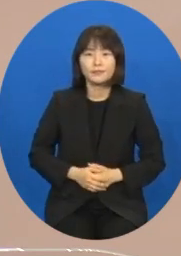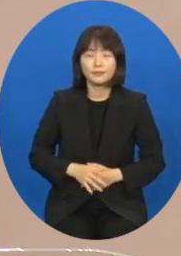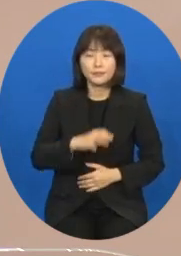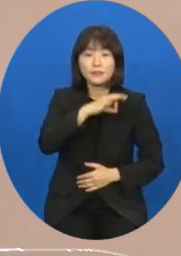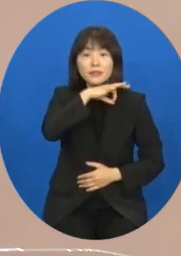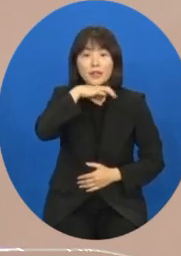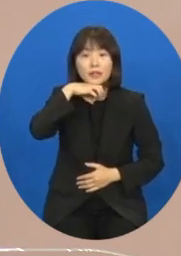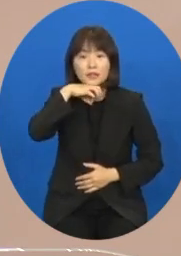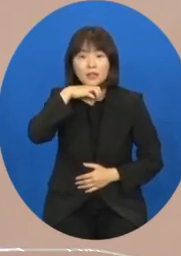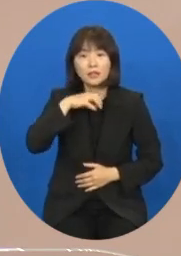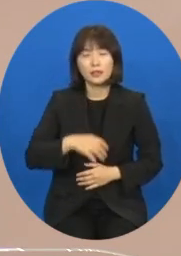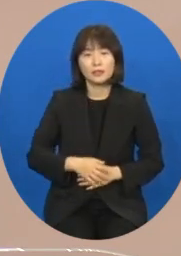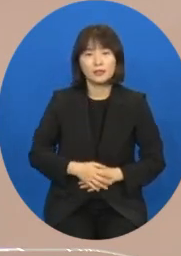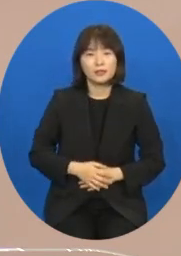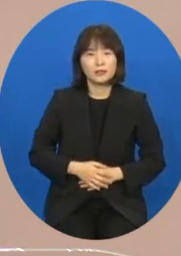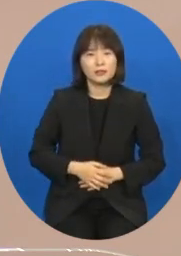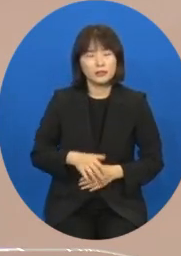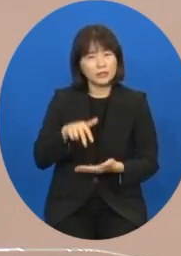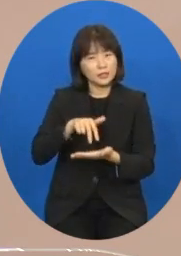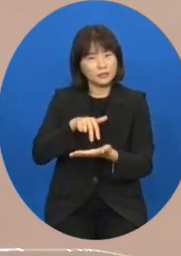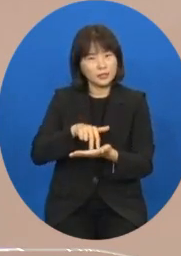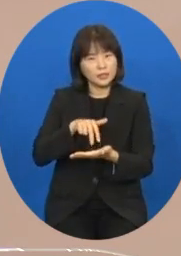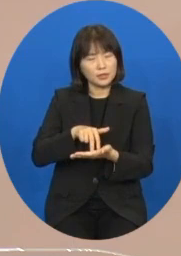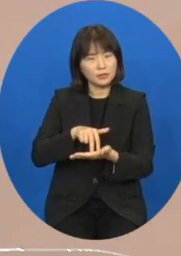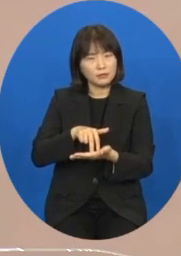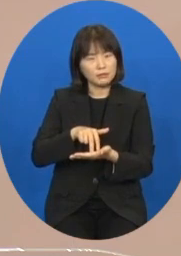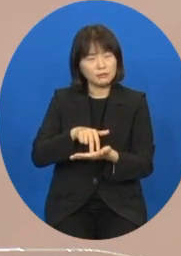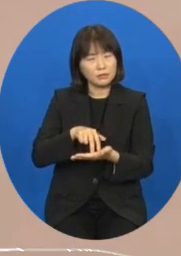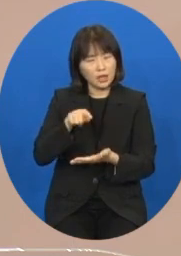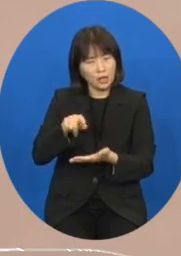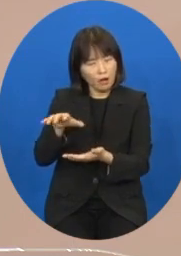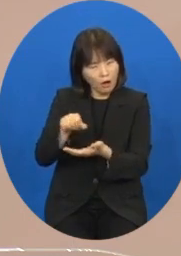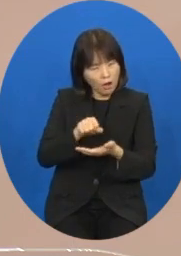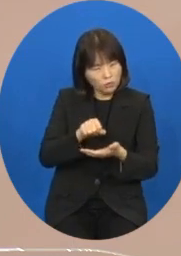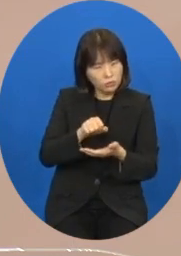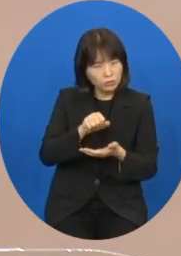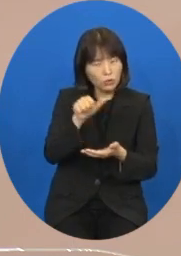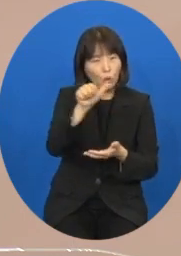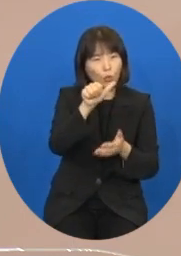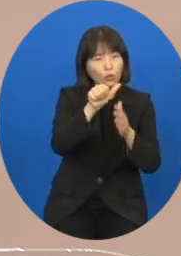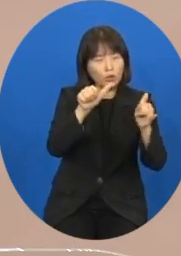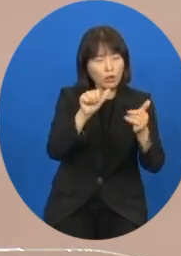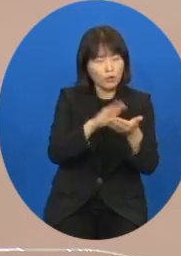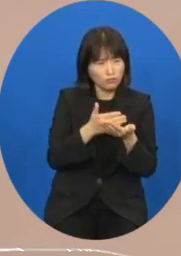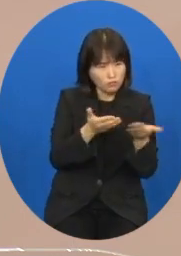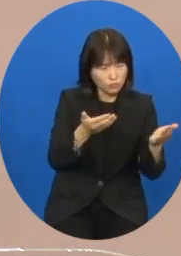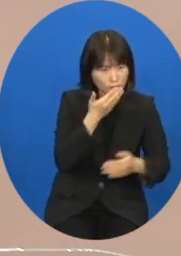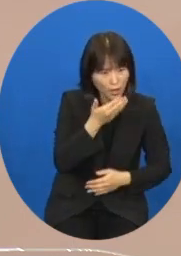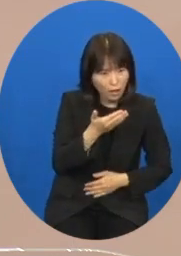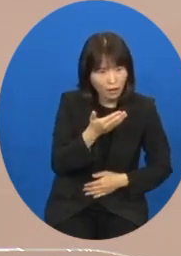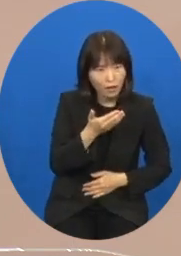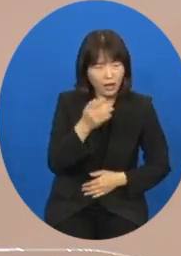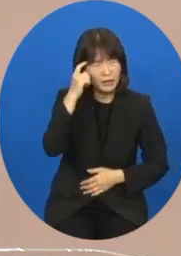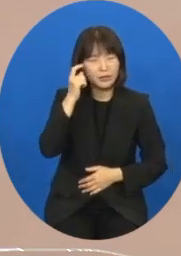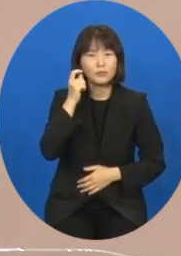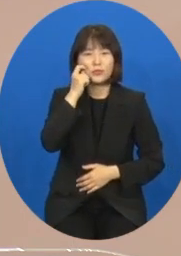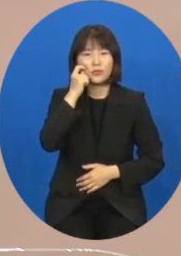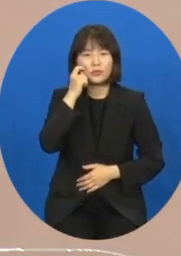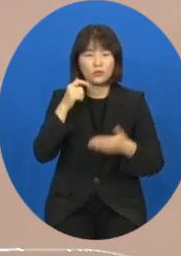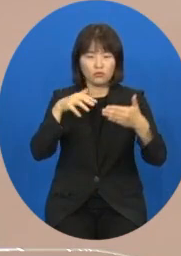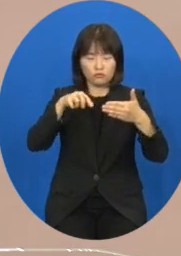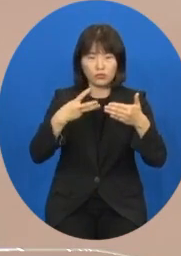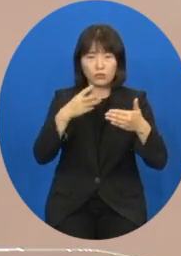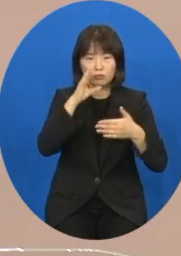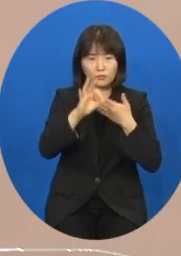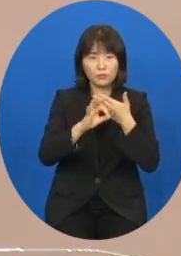안드레도 사실 그것 가지고서 5,000명을 먹일 수 있을 거라고는 생각 안 했습니다. 9절에 보니까 그러나